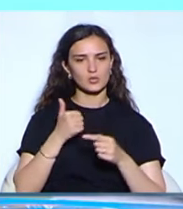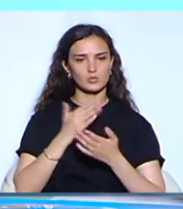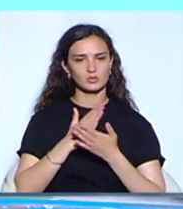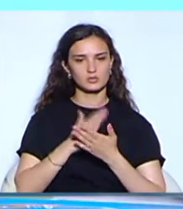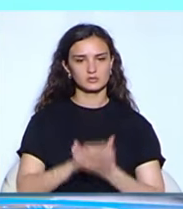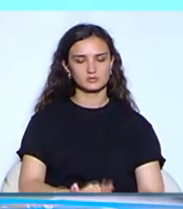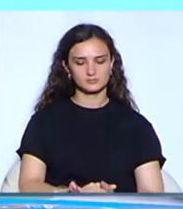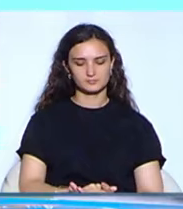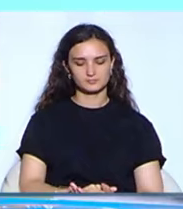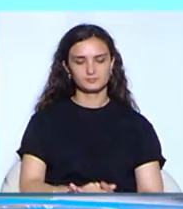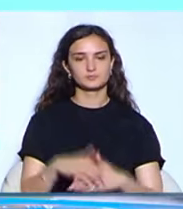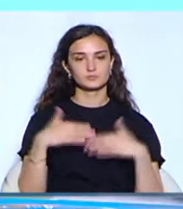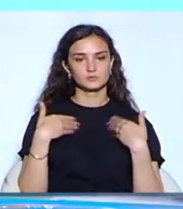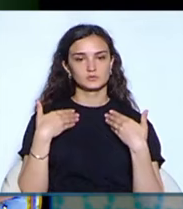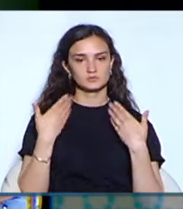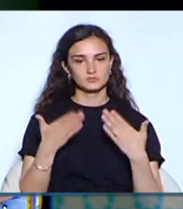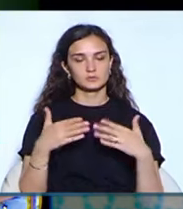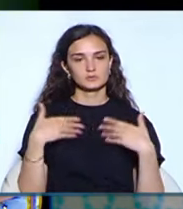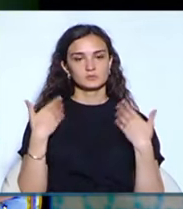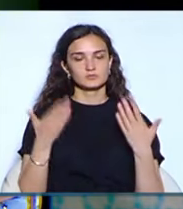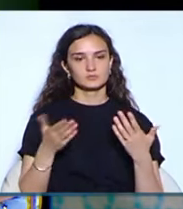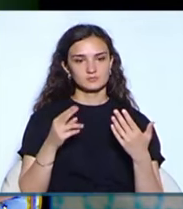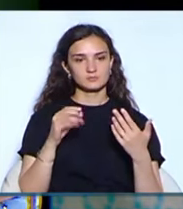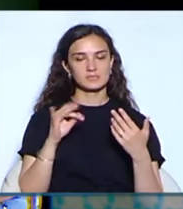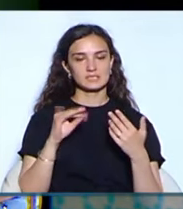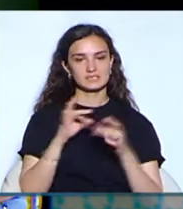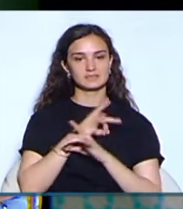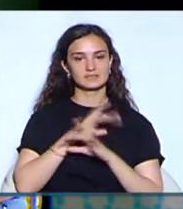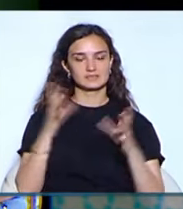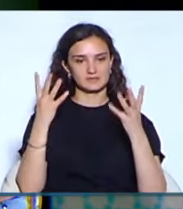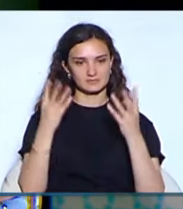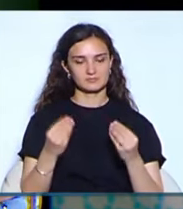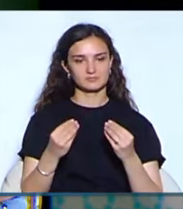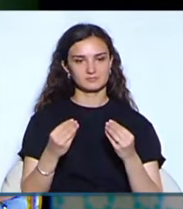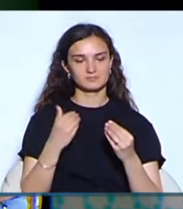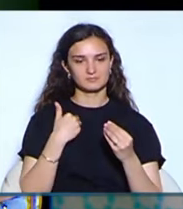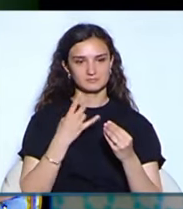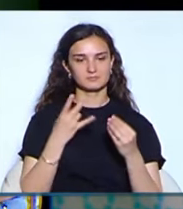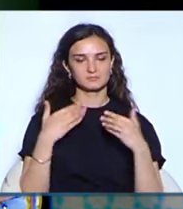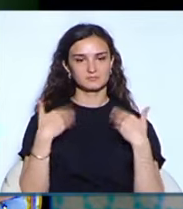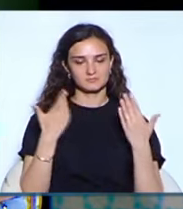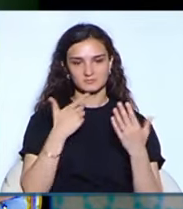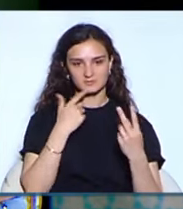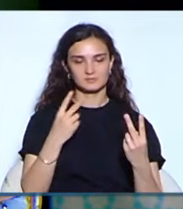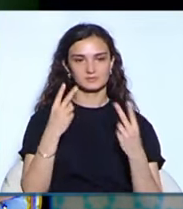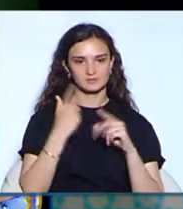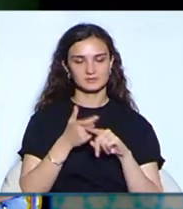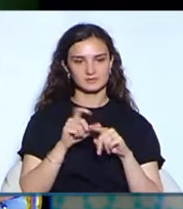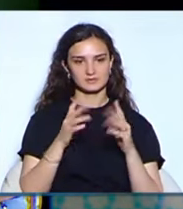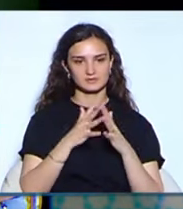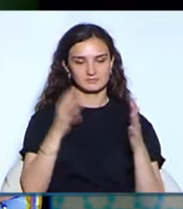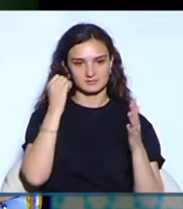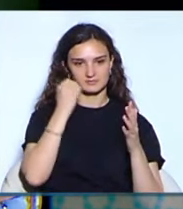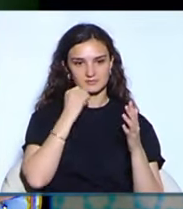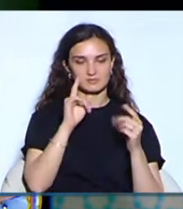ცოტნე? მოგესალმებით, მოგიბოცავთ პეტრე პავლოვის დღესასწაულს. მე უნდა მიმელოთ სამაყურებლისათვის და ძალიან დიდი მადლობა,